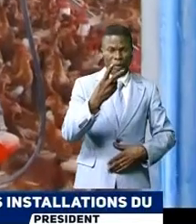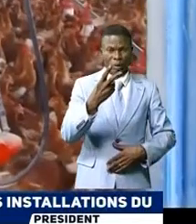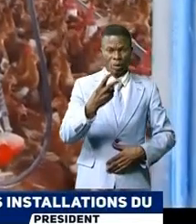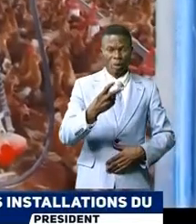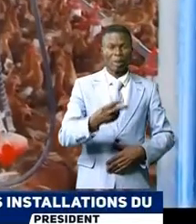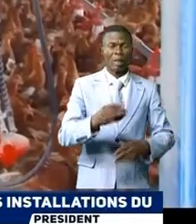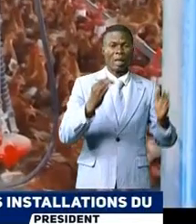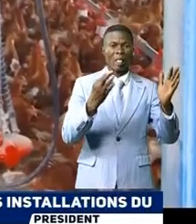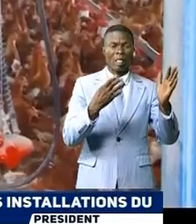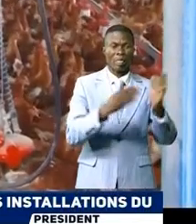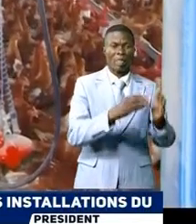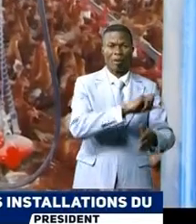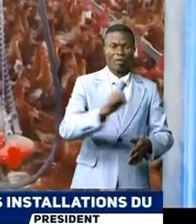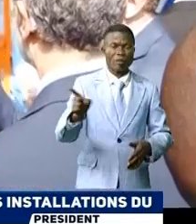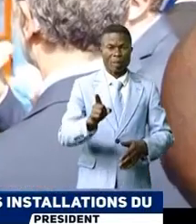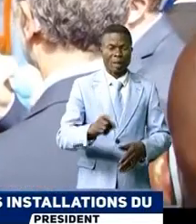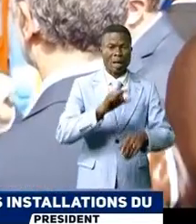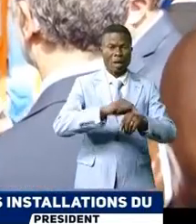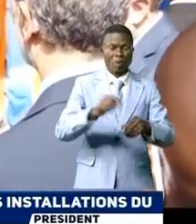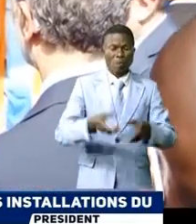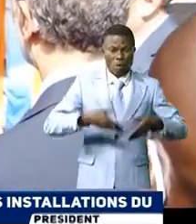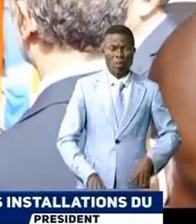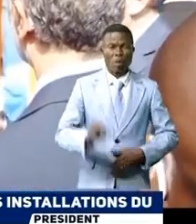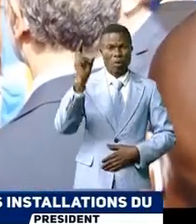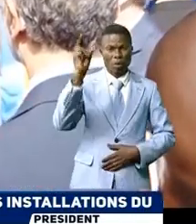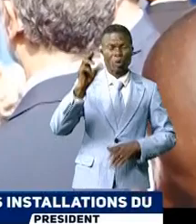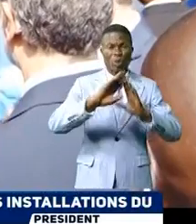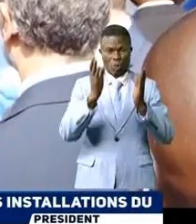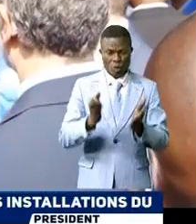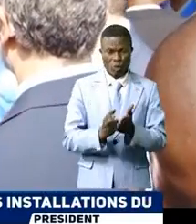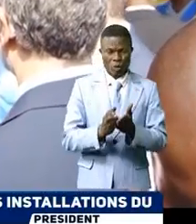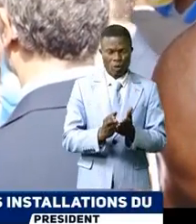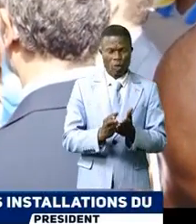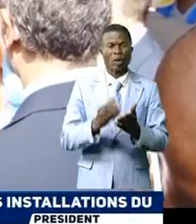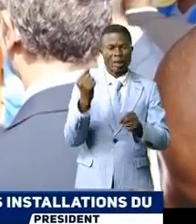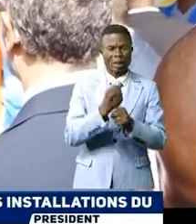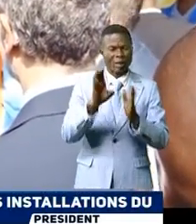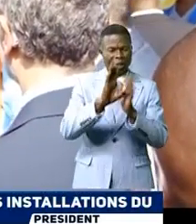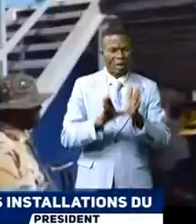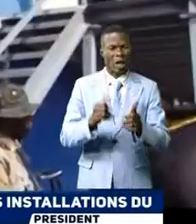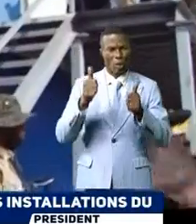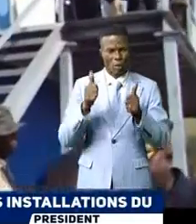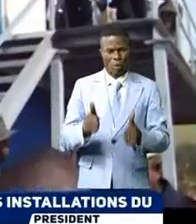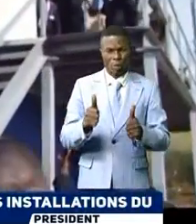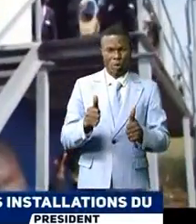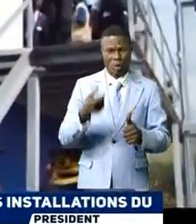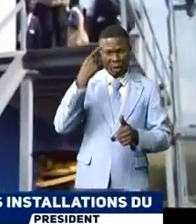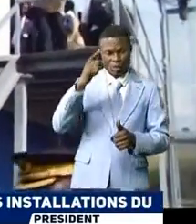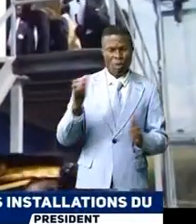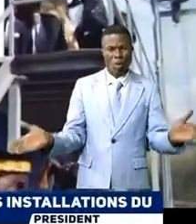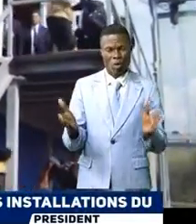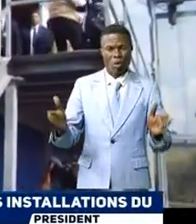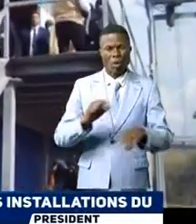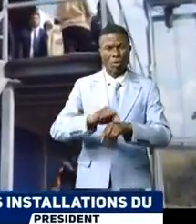chacun 9460 pondeuses. Ici, tout se fait dans les conditions optimales requises pour un